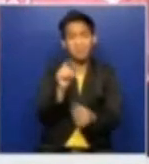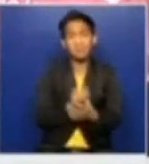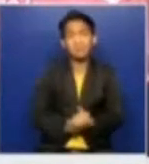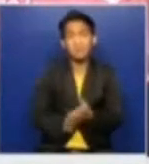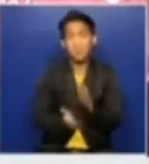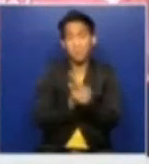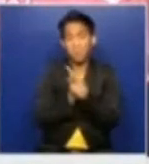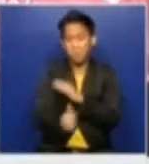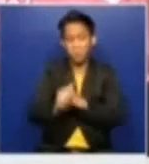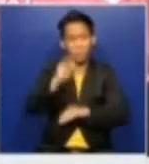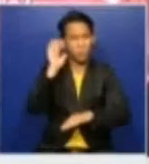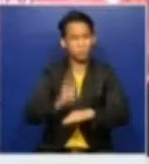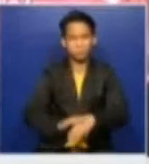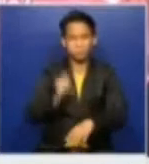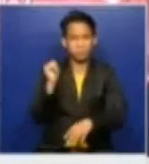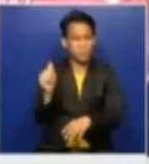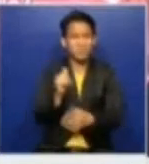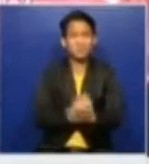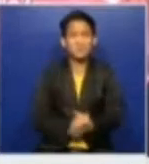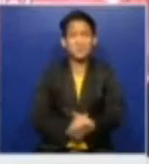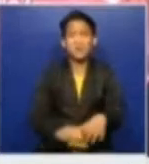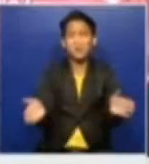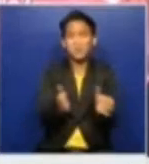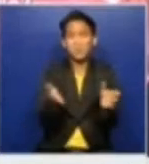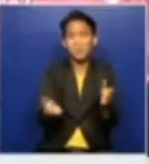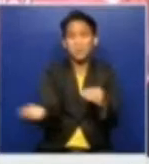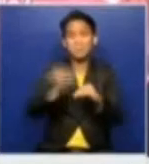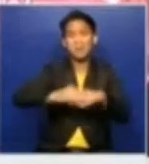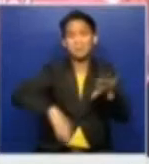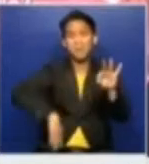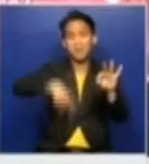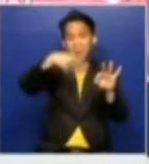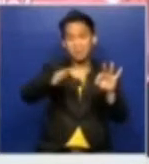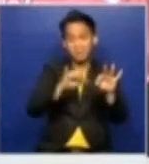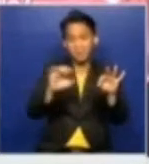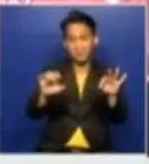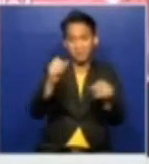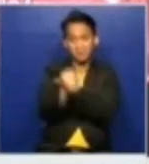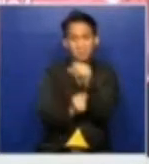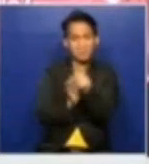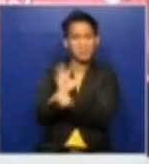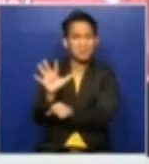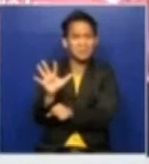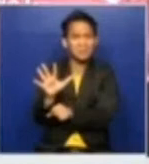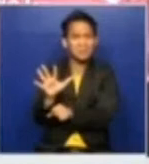เศษเป็นผู้เชี่ยวชาญครูเชี่ยวชาญจะได้เป็น 9,800 ในเวลาประมาณ5ปีประมาณ